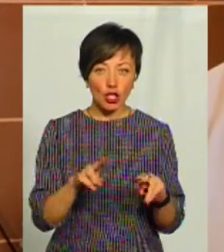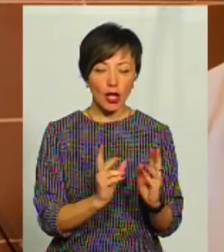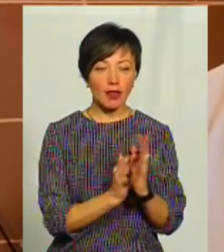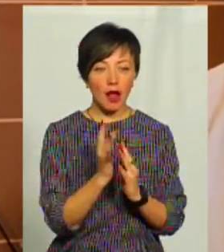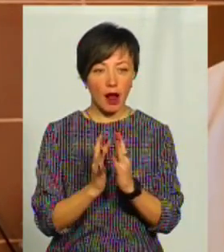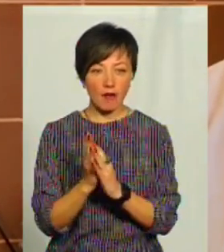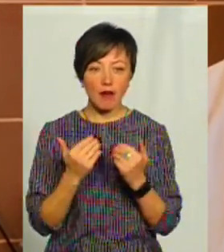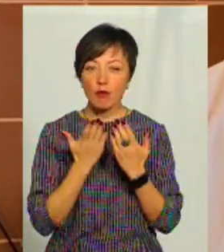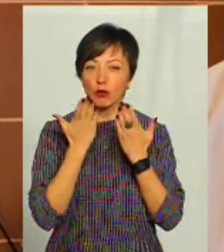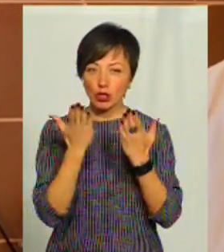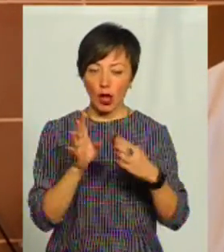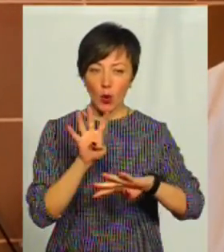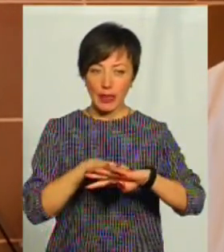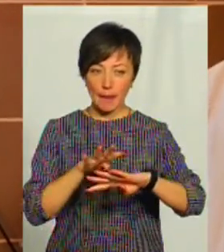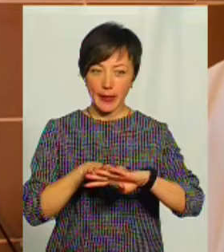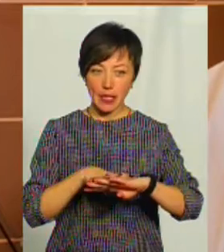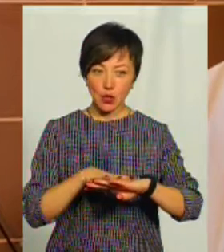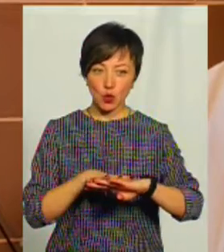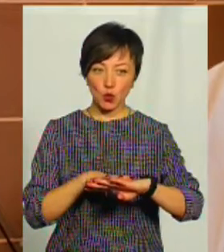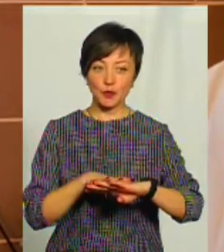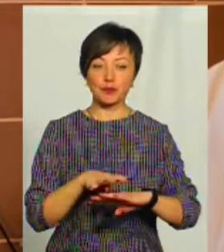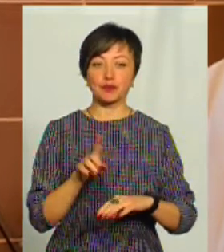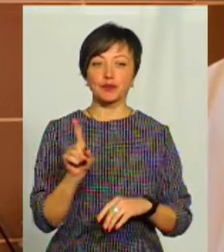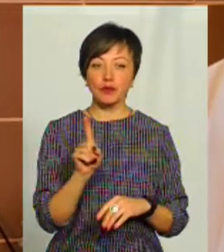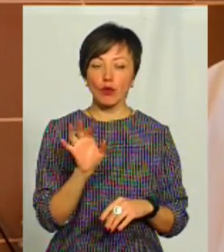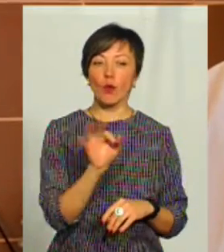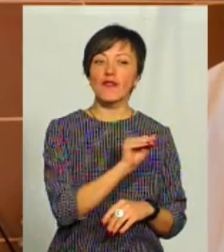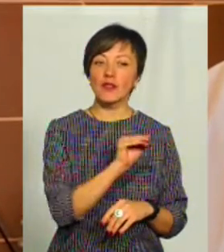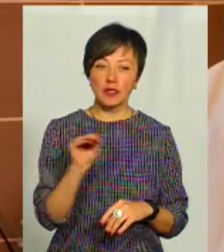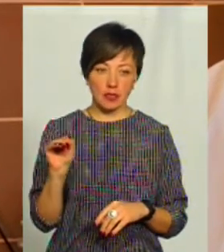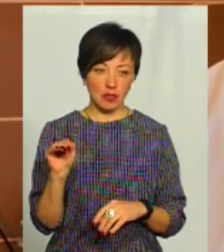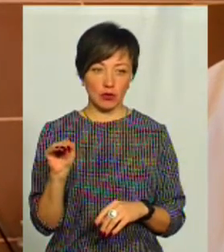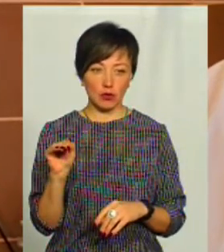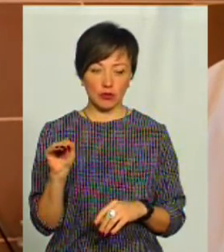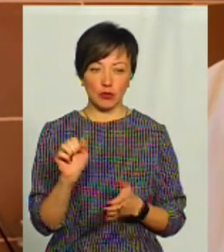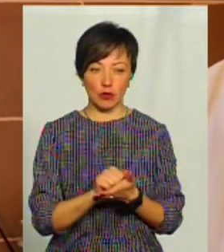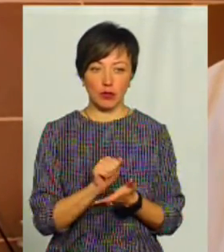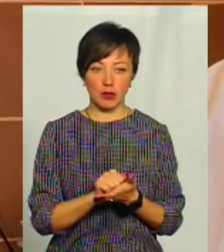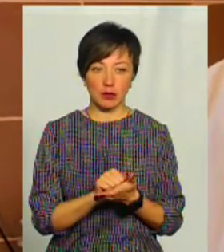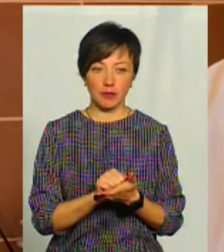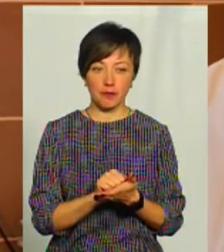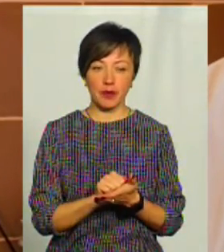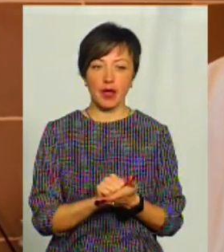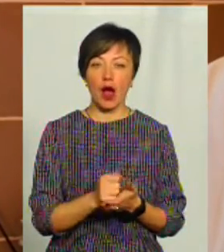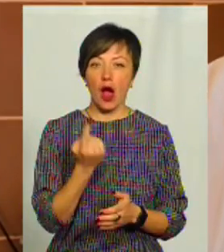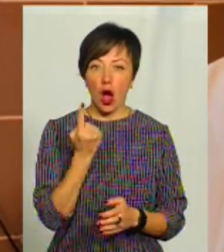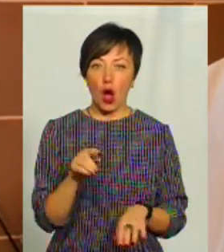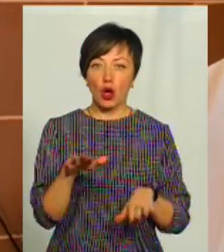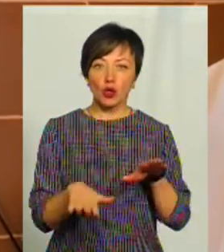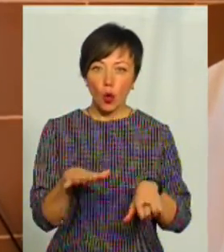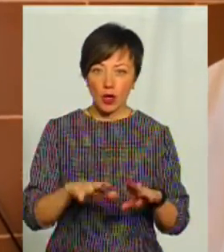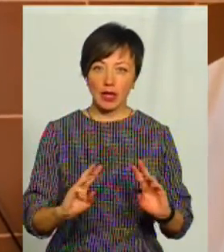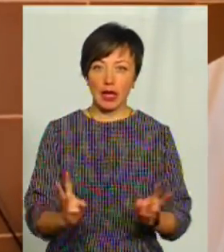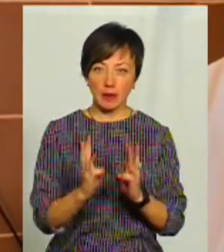Я вам прочитаю таблицю, що офіційну таблицю. тонна тліючого